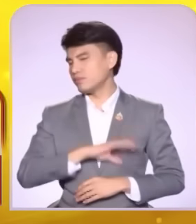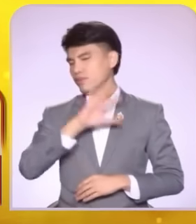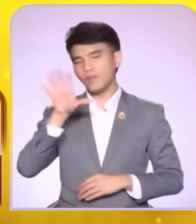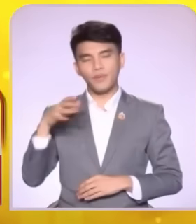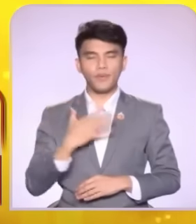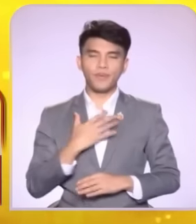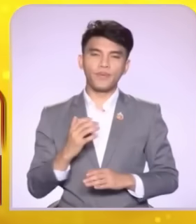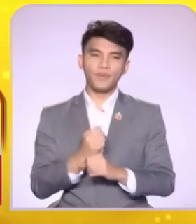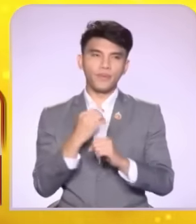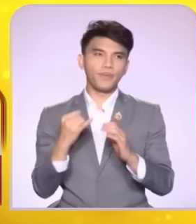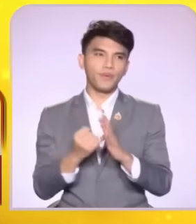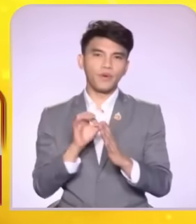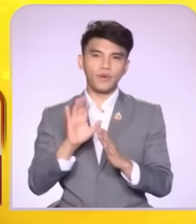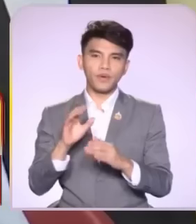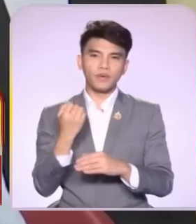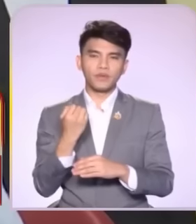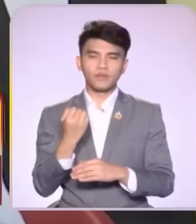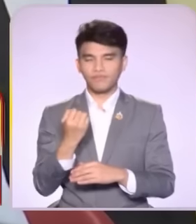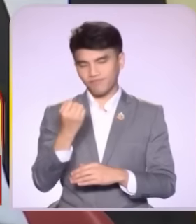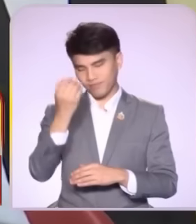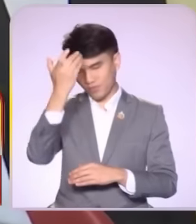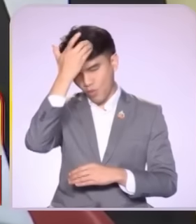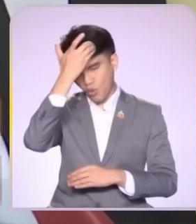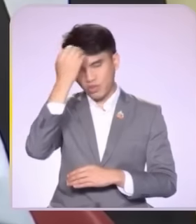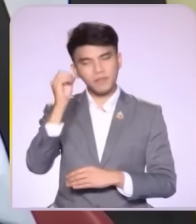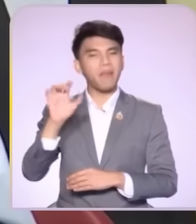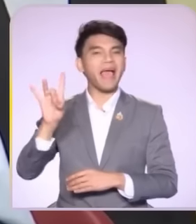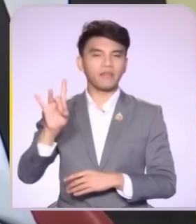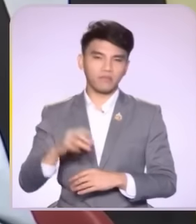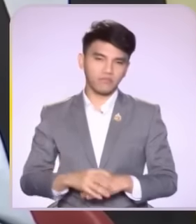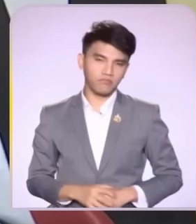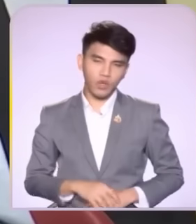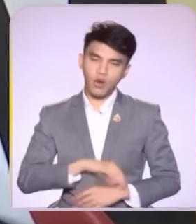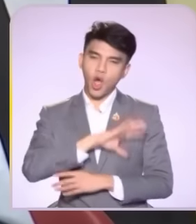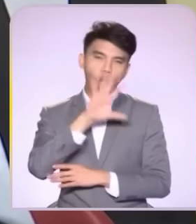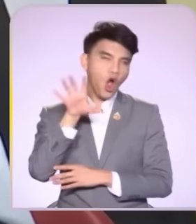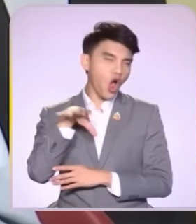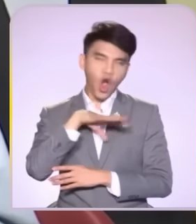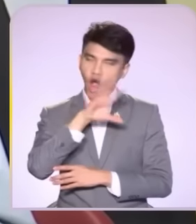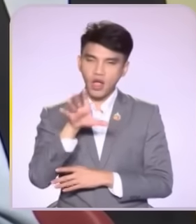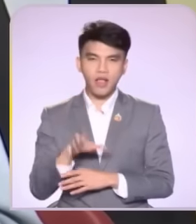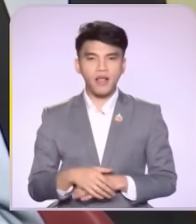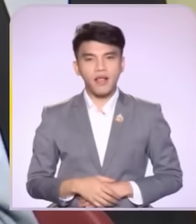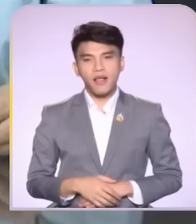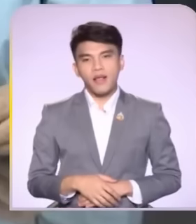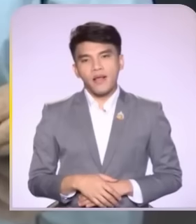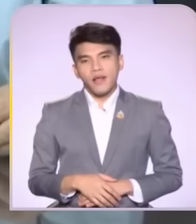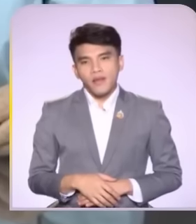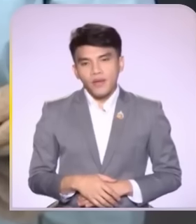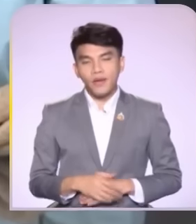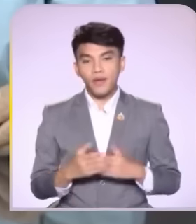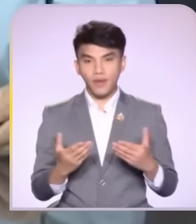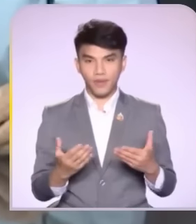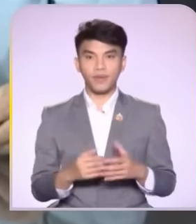ที่ฉันสรุปง่ายๆฉันลงเฟซบุ๊กบอก18มกุฎเลยไอ้พวกต้มตุ๋น โอ้โหคุณลินพูดแบบนี้เลยเหรอ โ